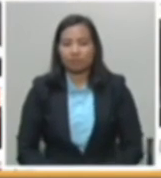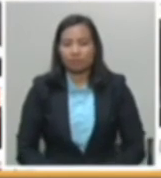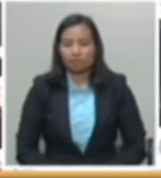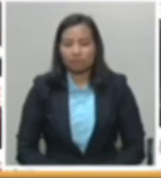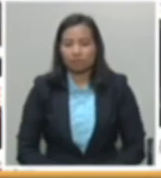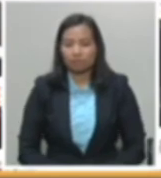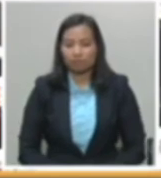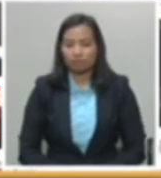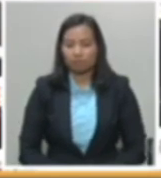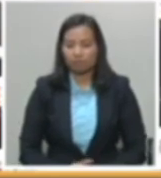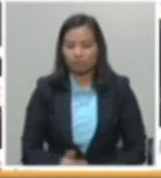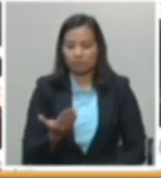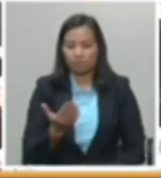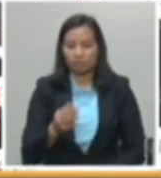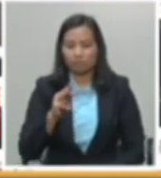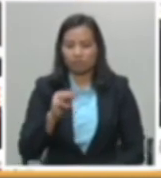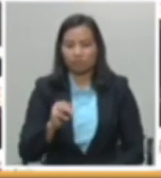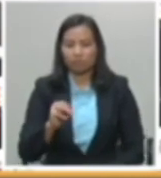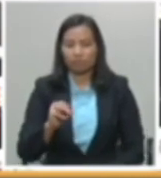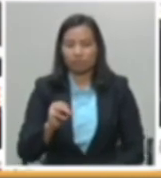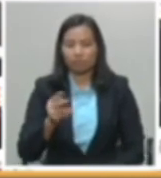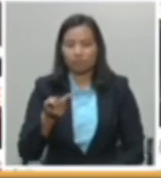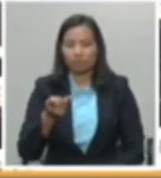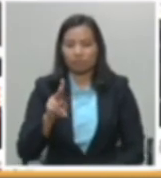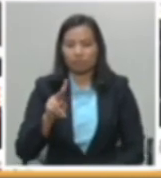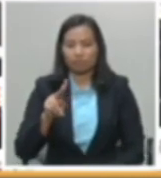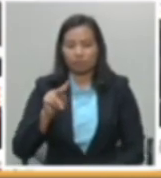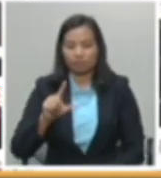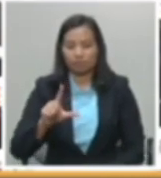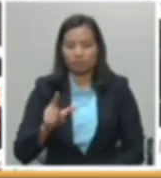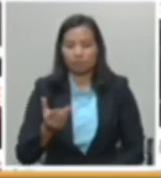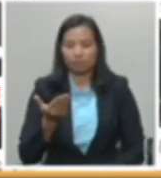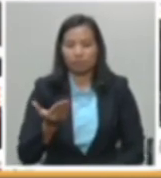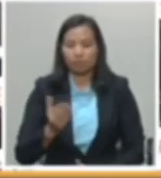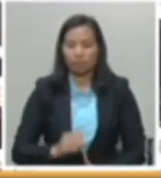เชิญคุณมงคลกิจสุขสินธารานนท์ครับ10 นาทีครับ